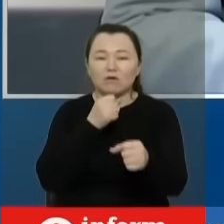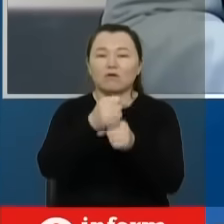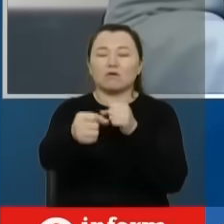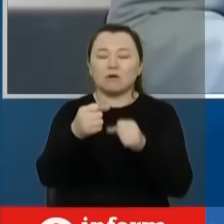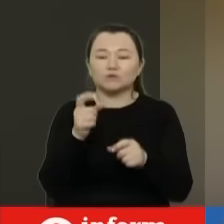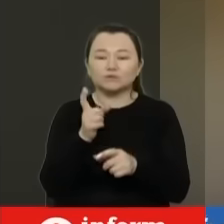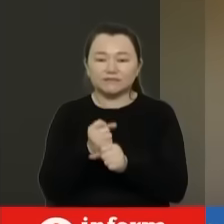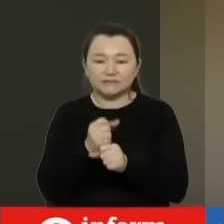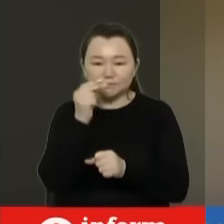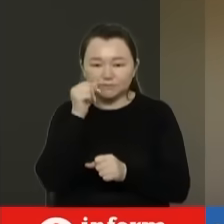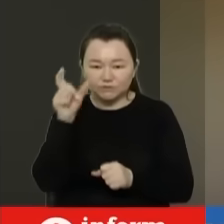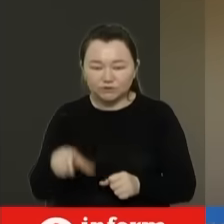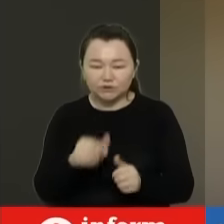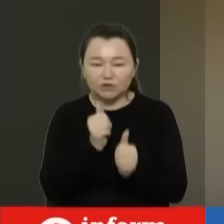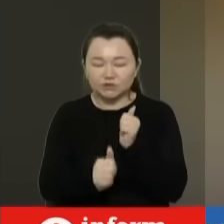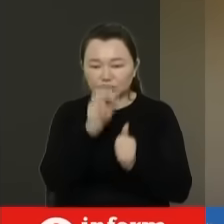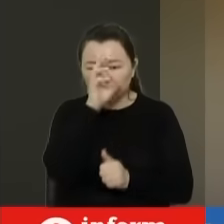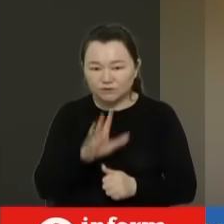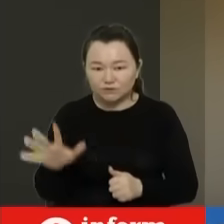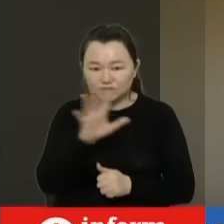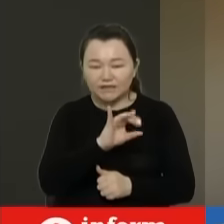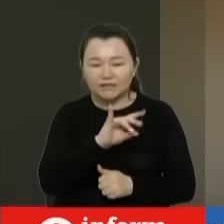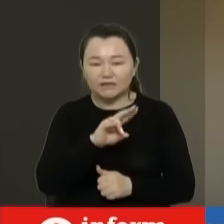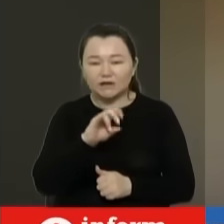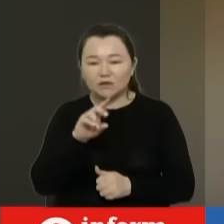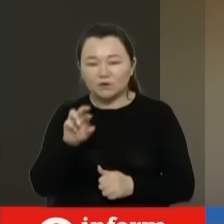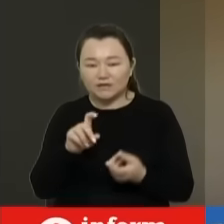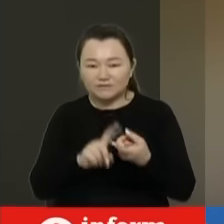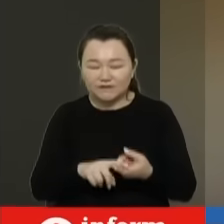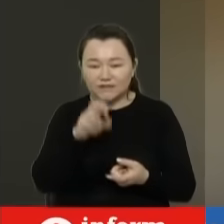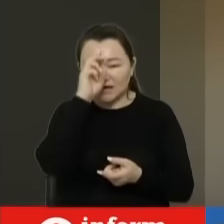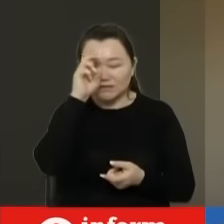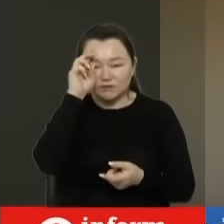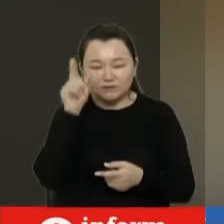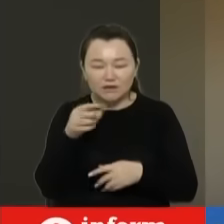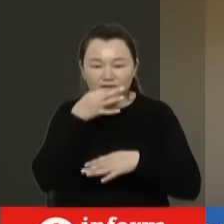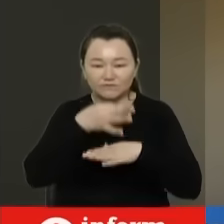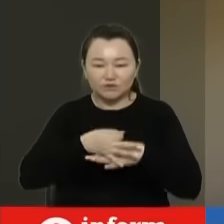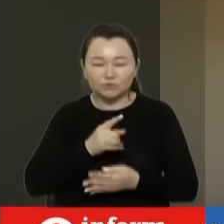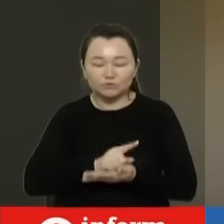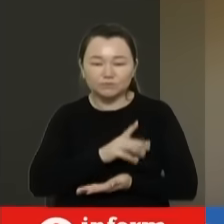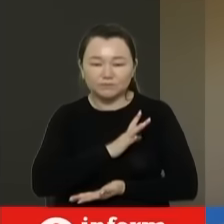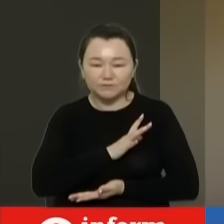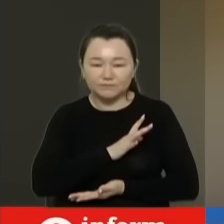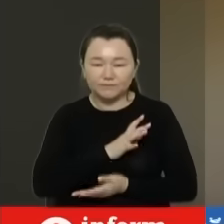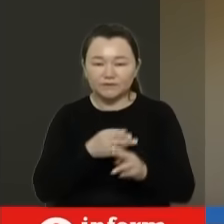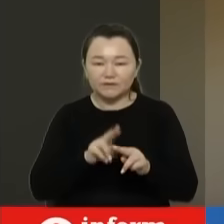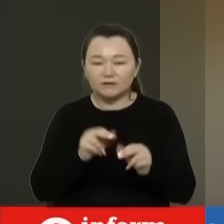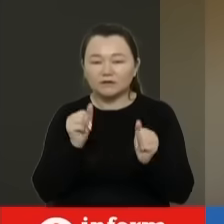не істеуге болады? Әрбір мемлекетте идеология жағынан мемлекет оған жауапты болу керек. Ол